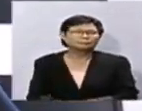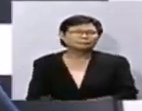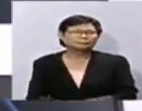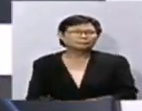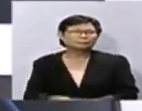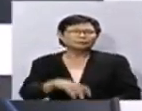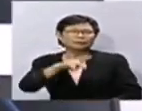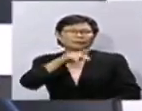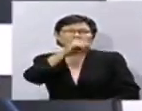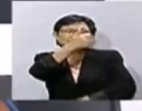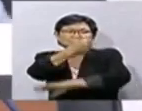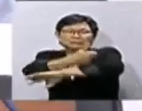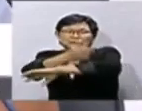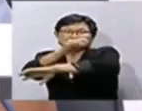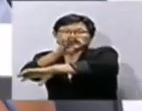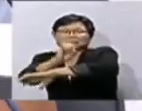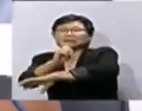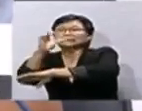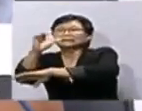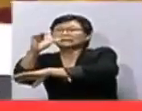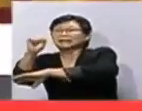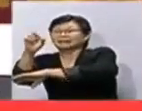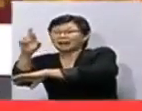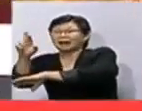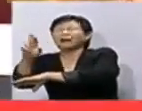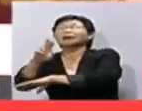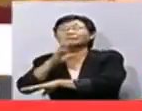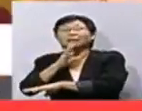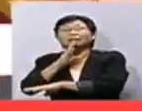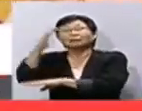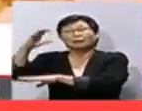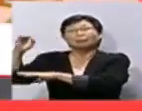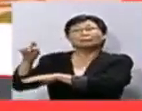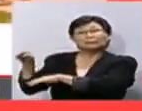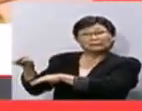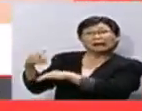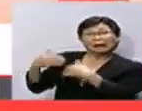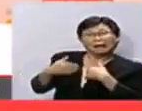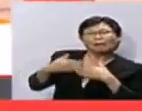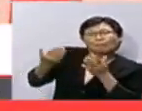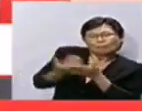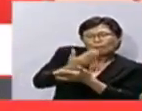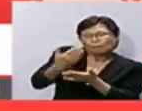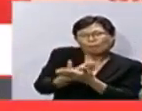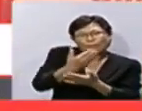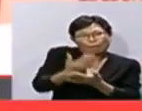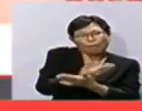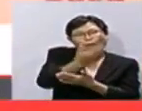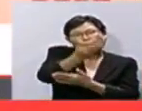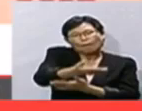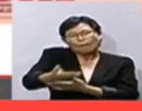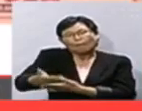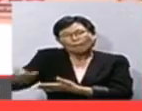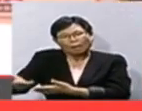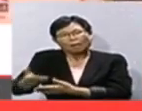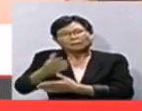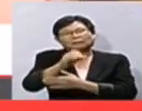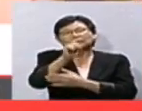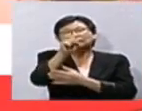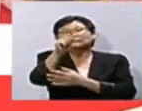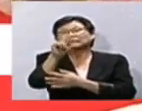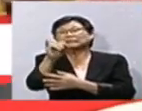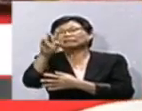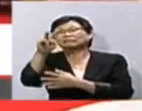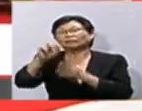Menurut Ketua Pegawai Eksekutif CSR Hichamuddin Hassan, syarikatnya juga turut memperbaharui produk stevia dan akan